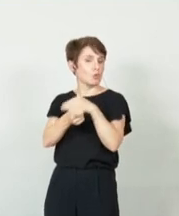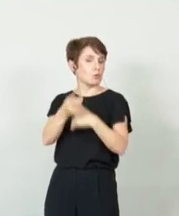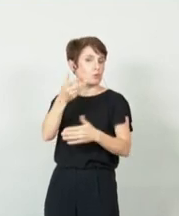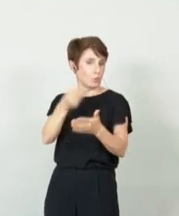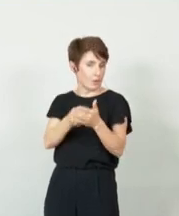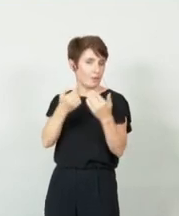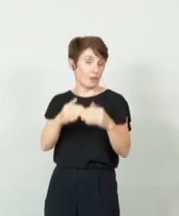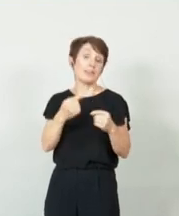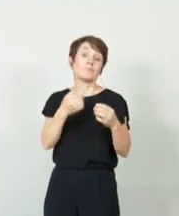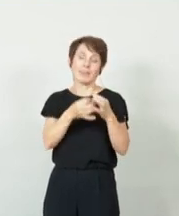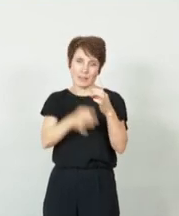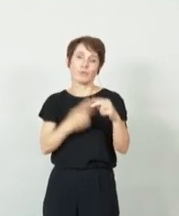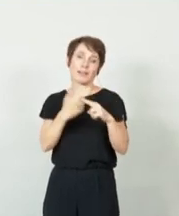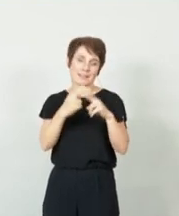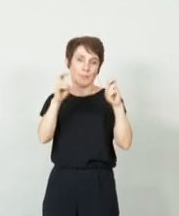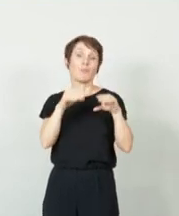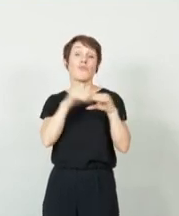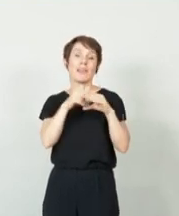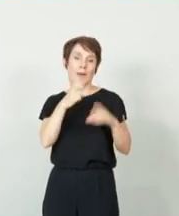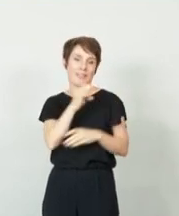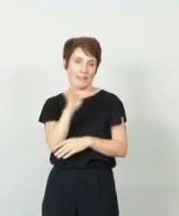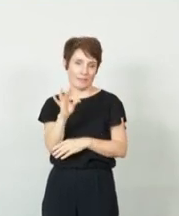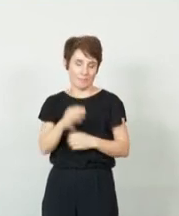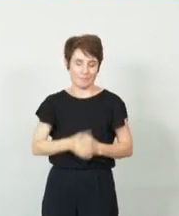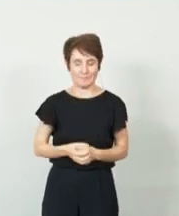nette ensuite